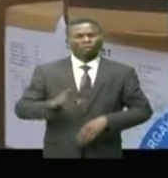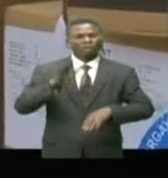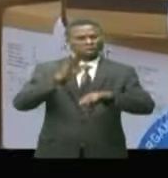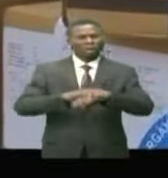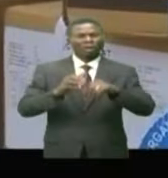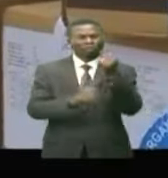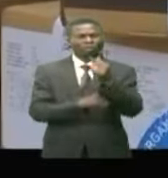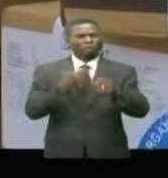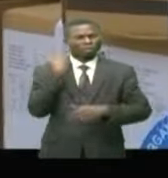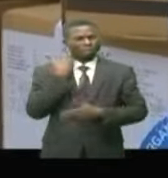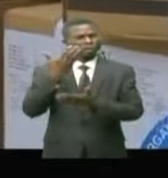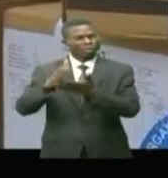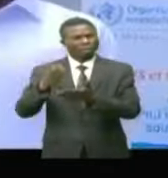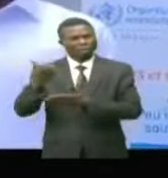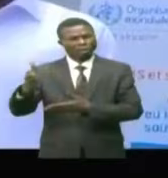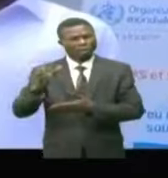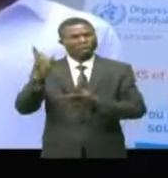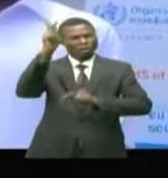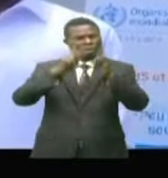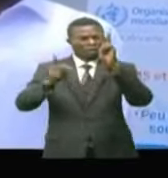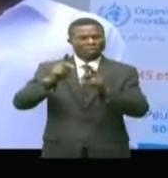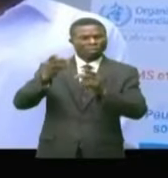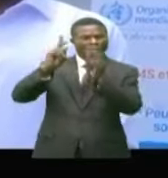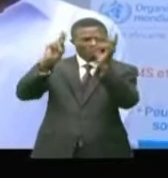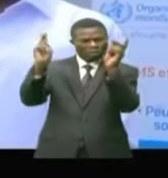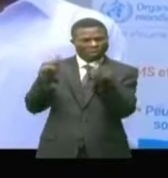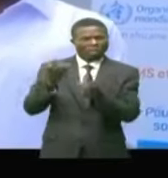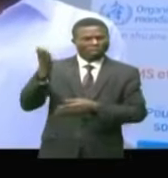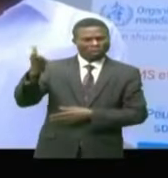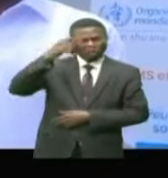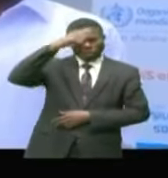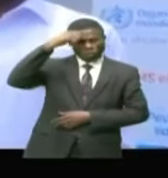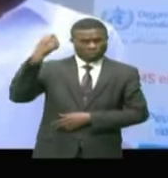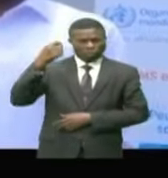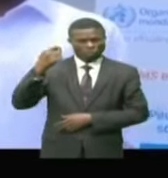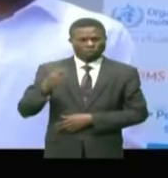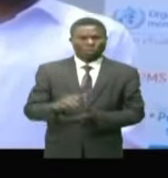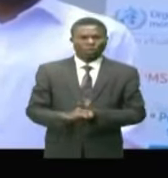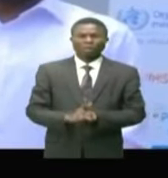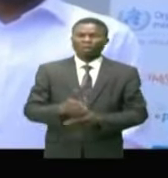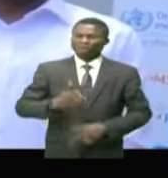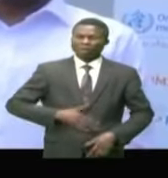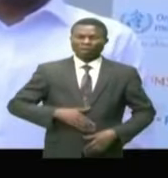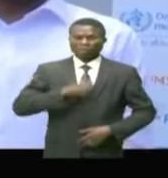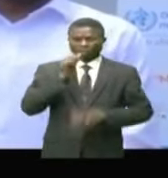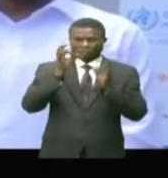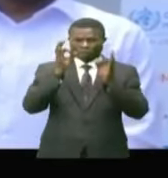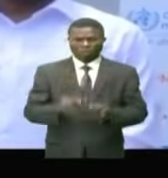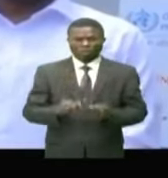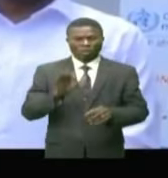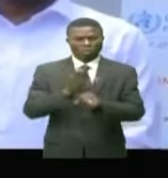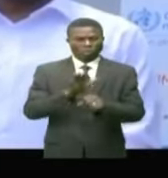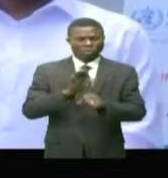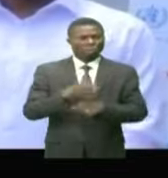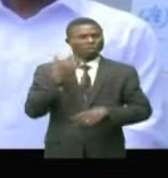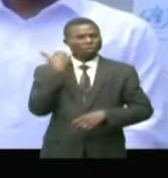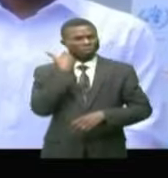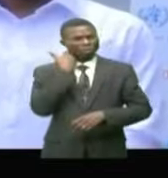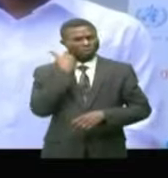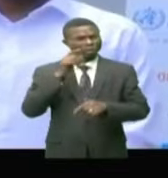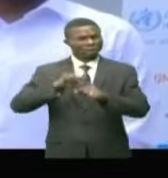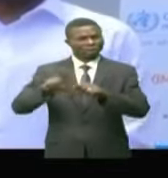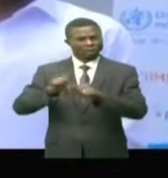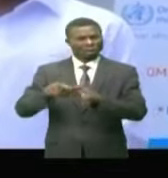ces populations qui sont dans les sites, qui souffrent de non seulement de malnutrition et autres, mais en plus qui souffrent aussi